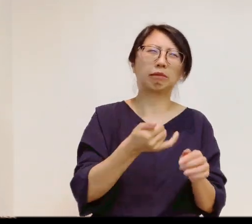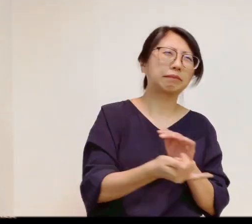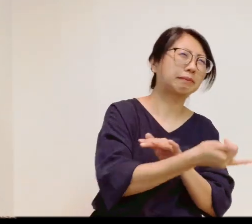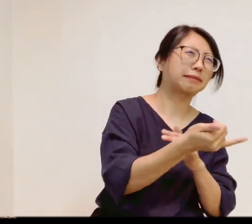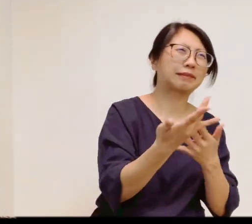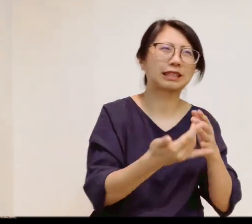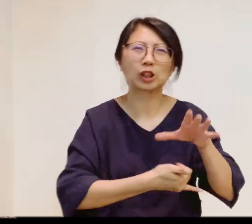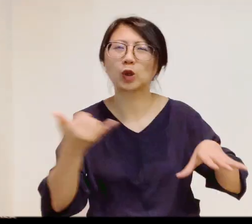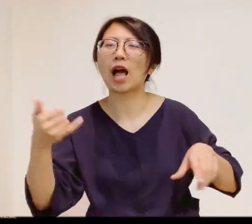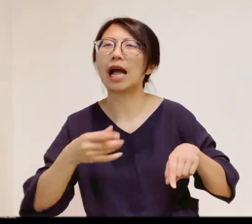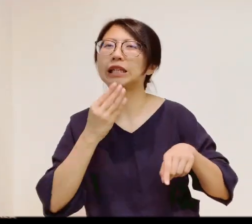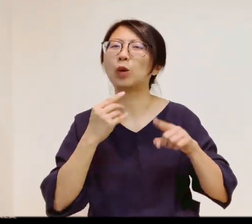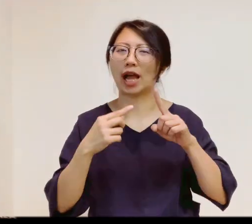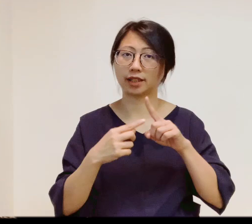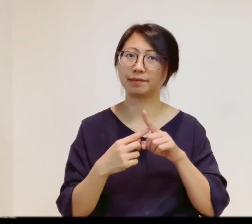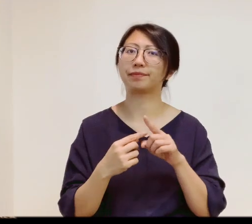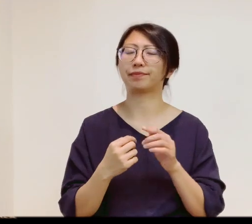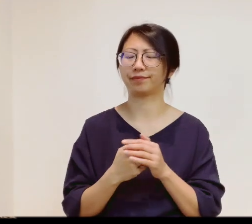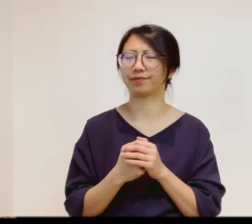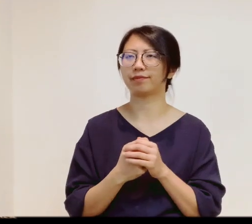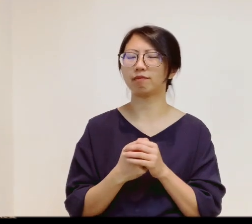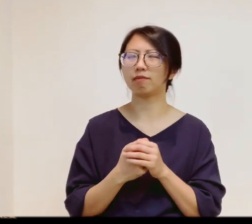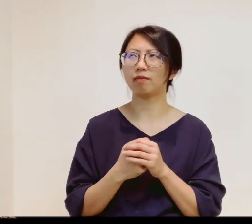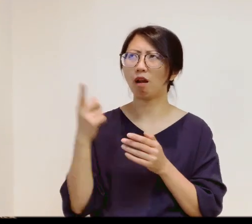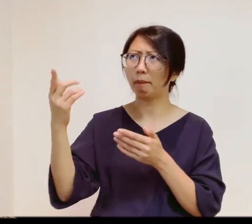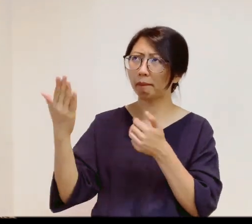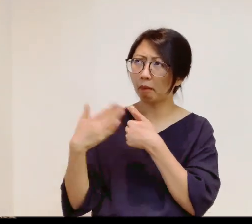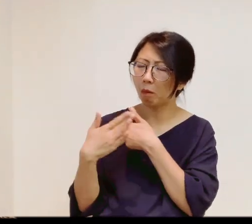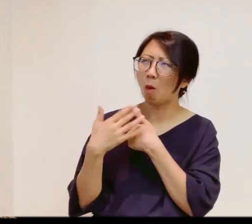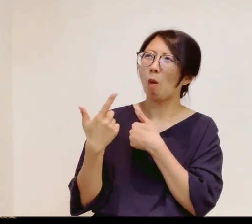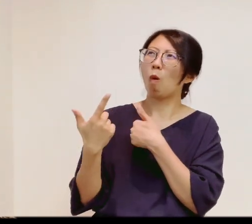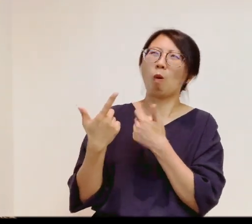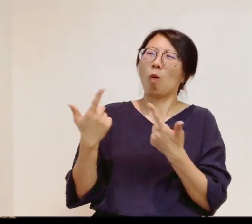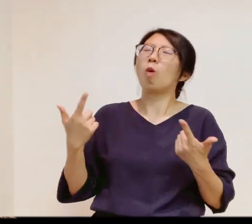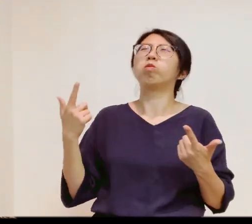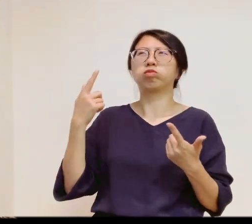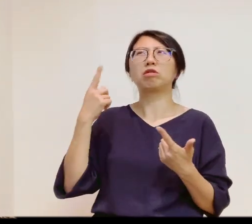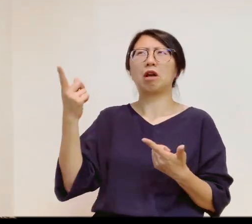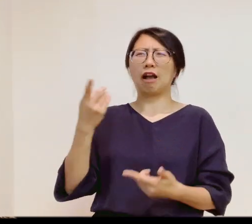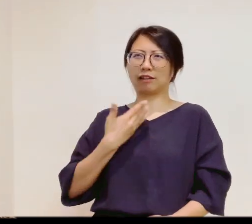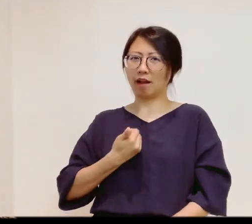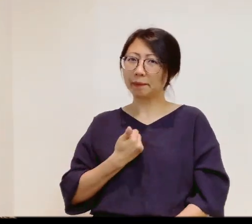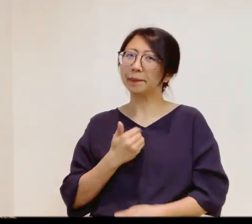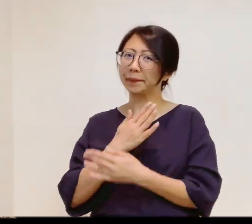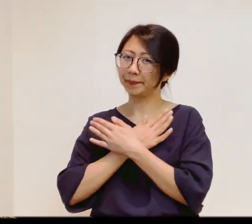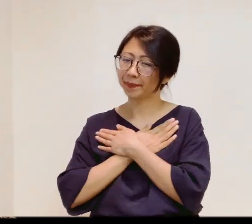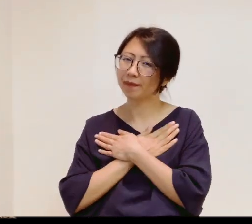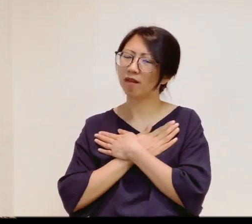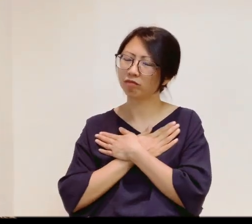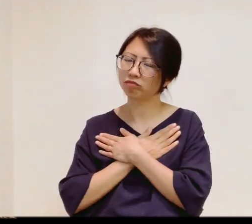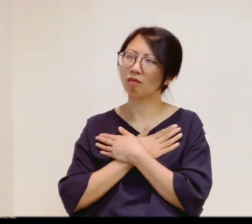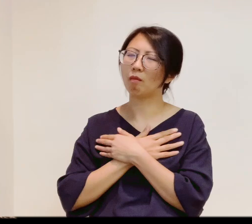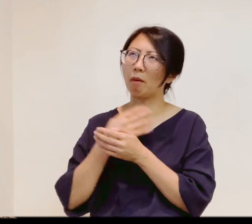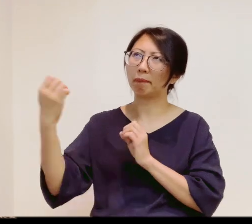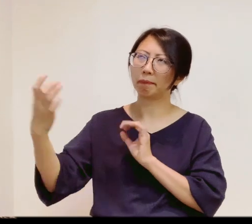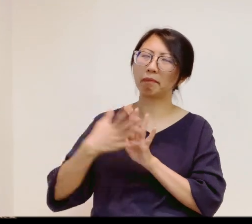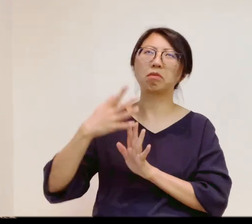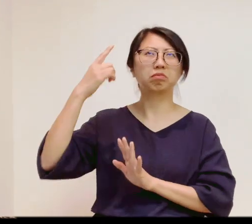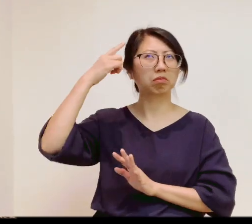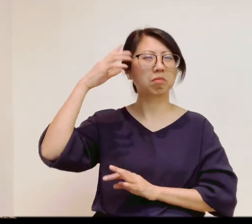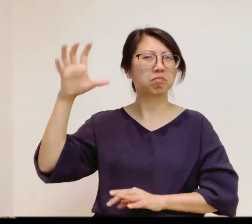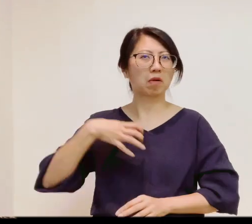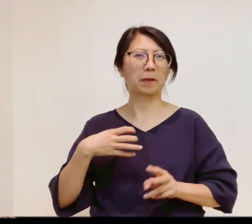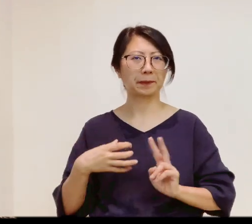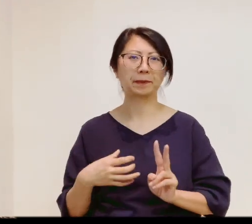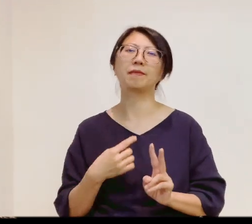民咧，係願意咧，係去到幫助呢一班即係流亡嘅即係猶太人嘅。咁佢自己亦都受呢一種咁